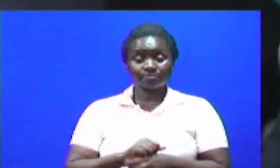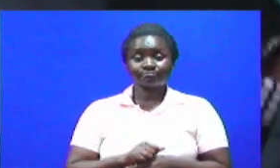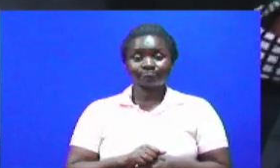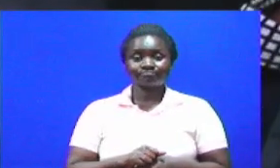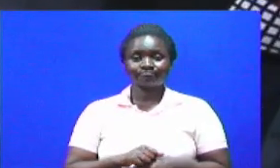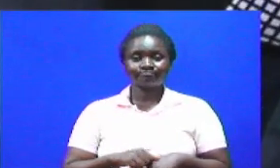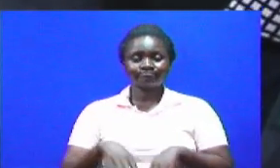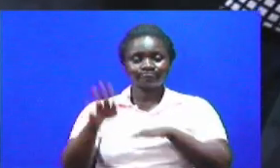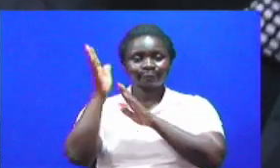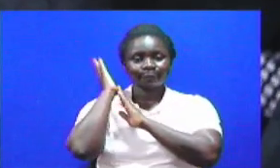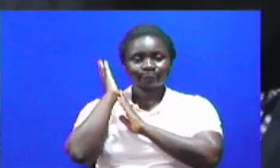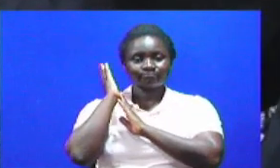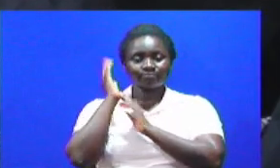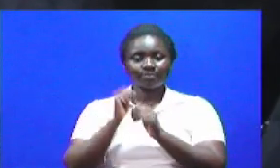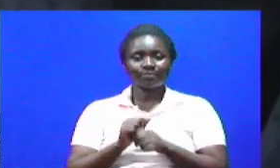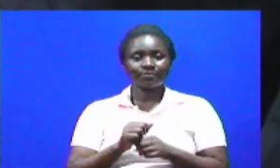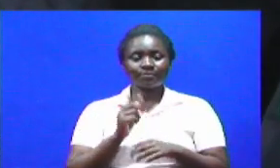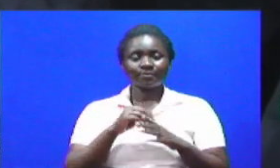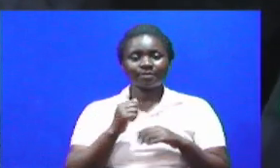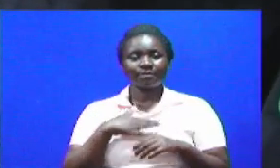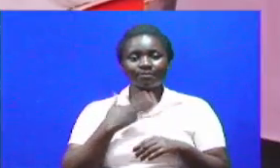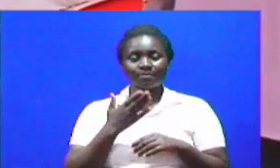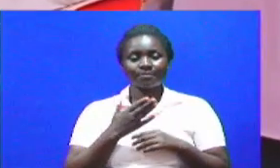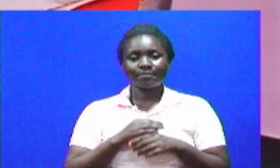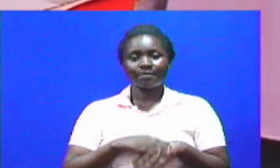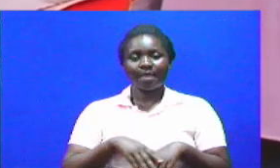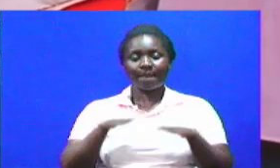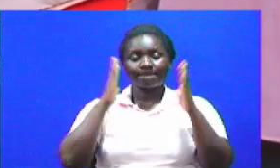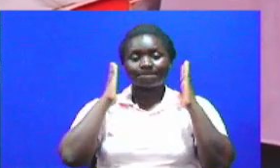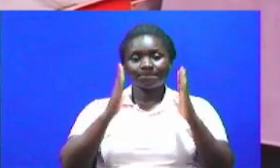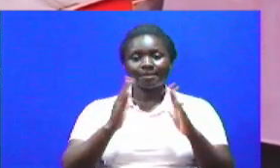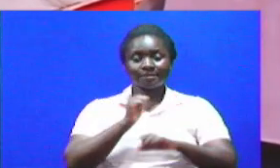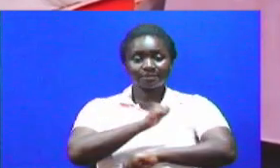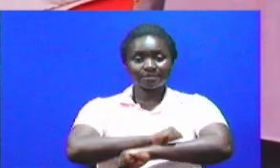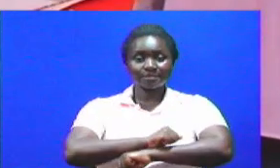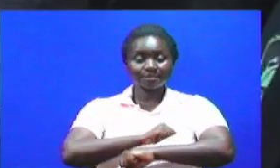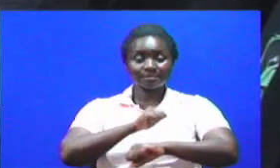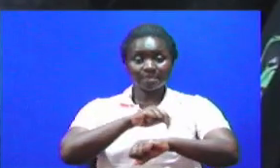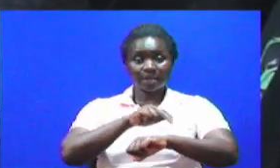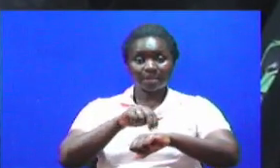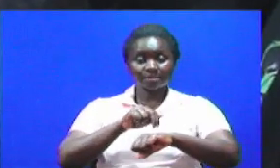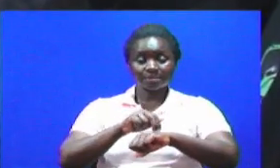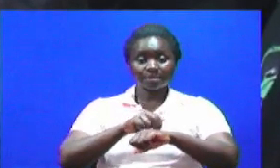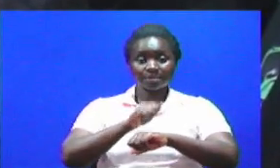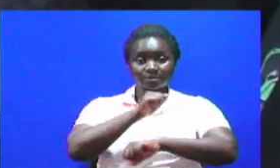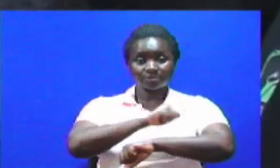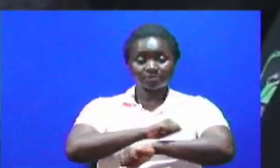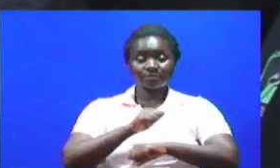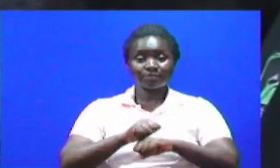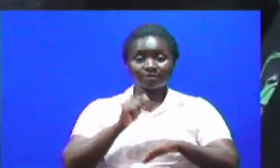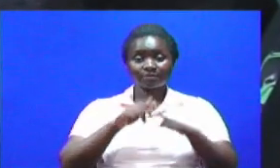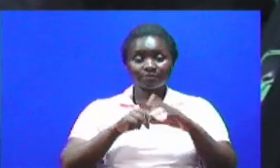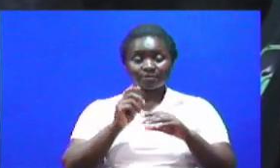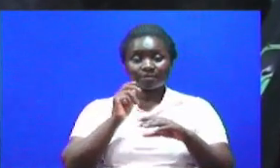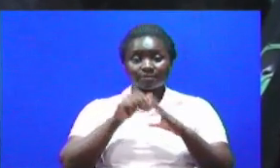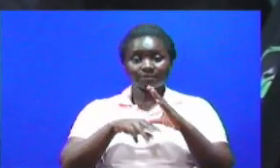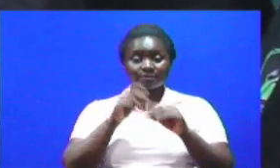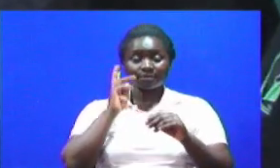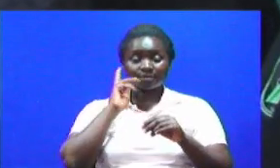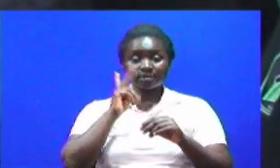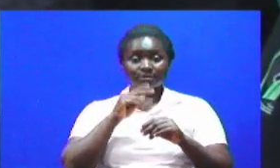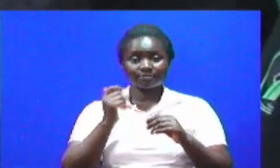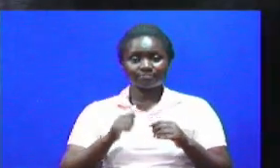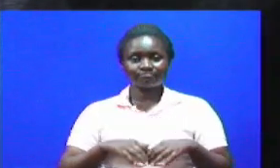security. This is one of my big school, which is a national school within this county. We are proud